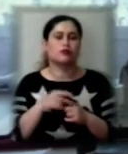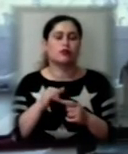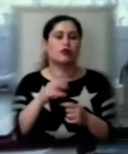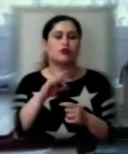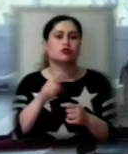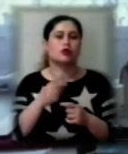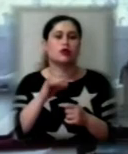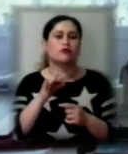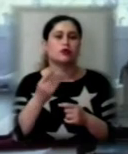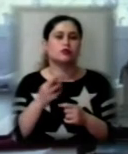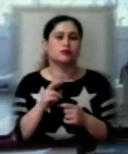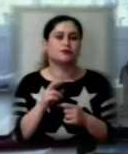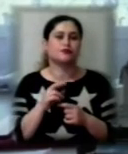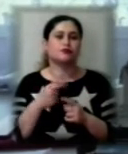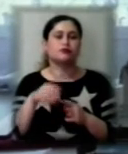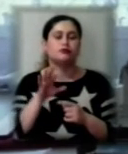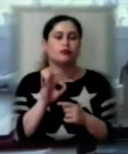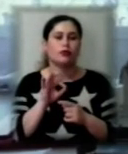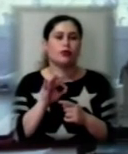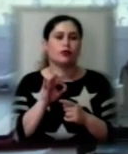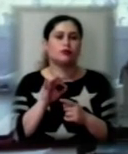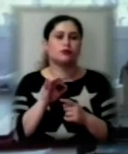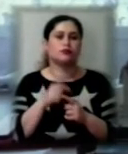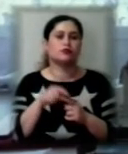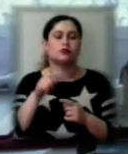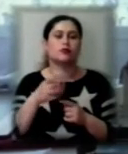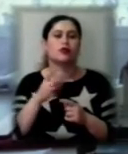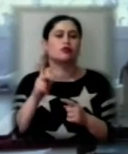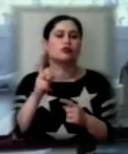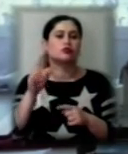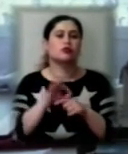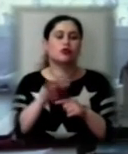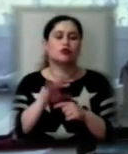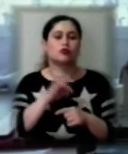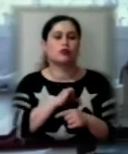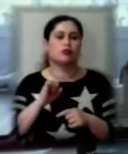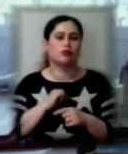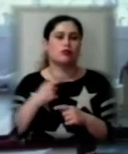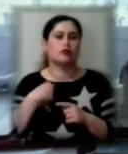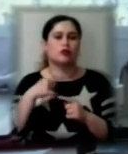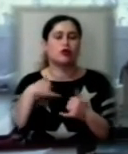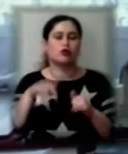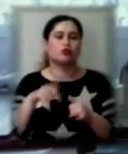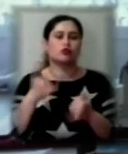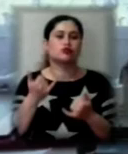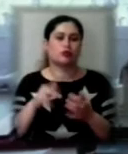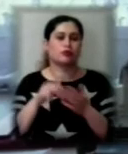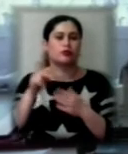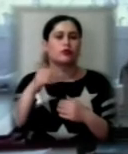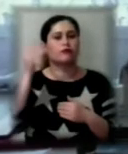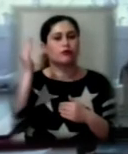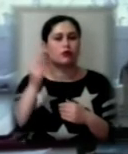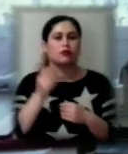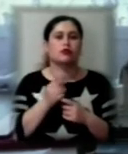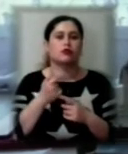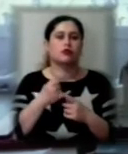інфекції, то там, де хтось захворів туберкульозом, я тут же піднімаюся наверх і